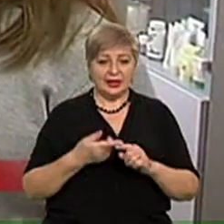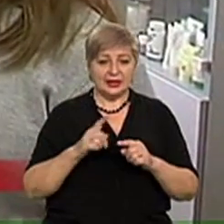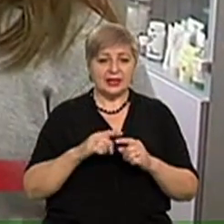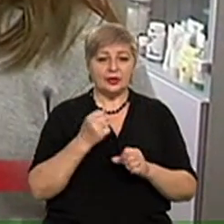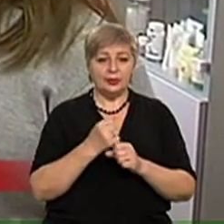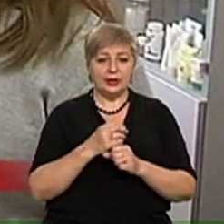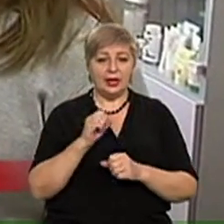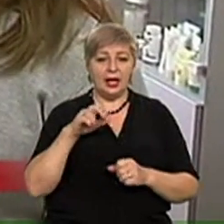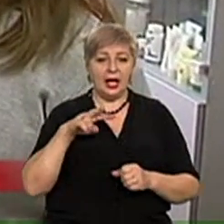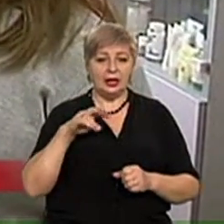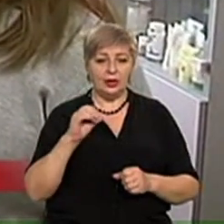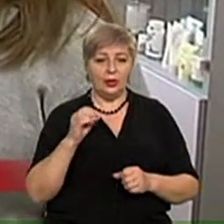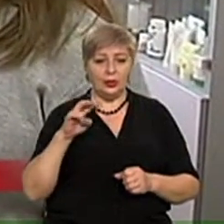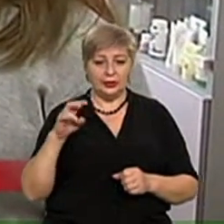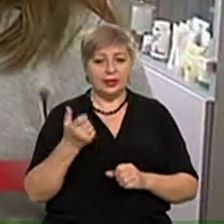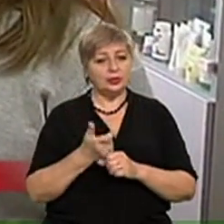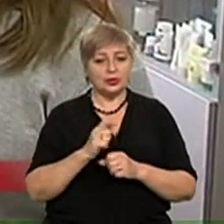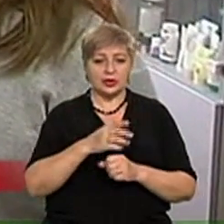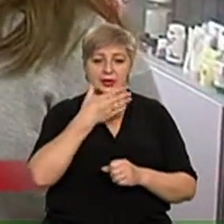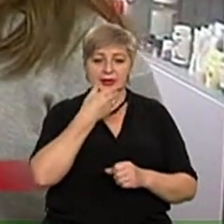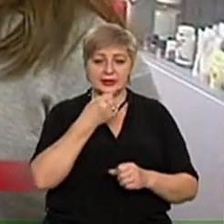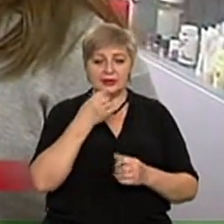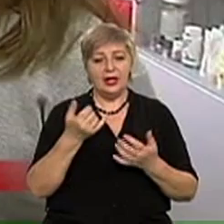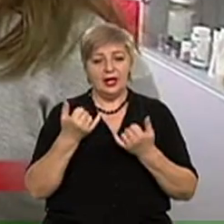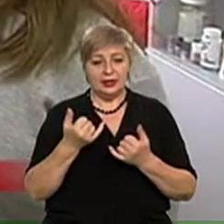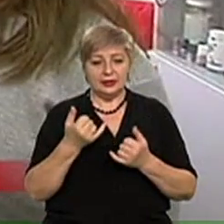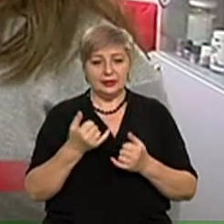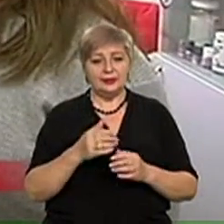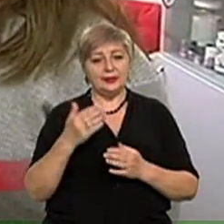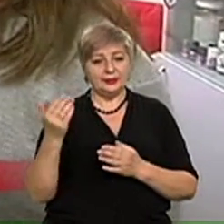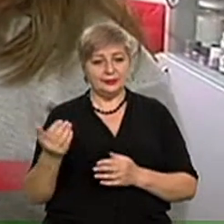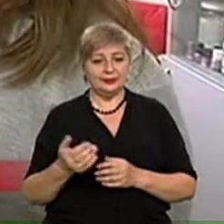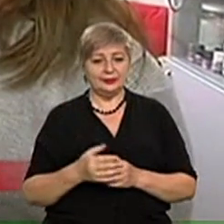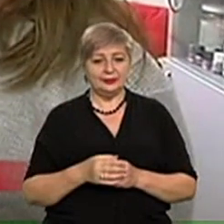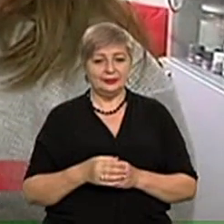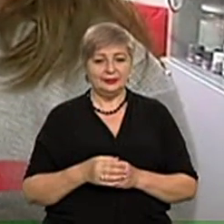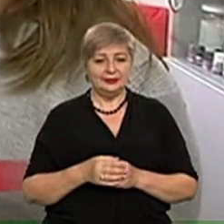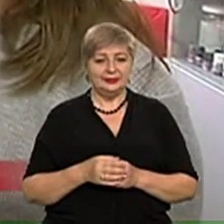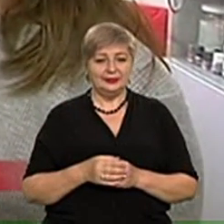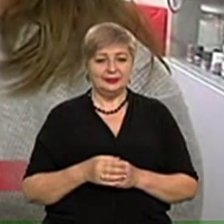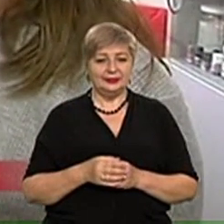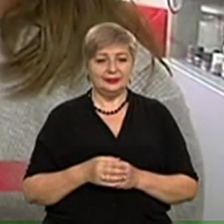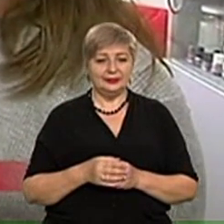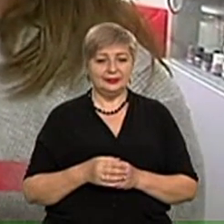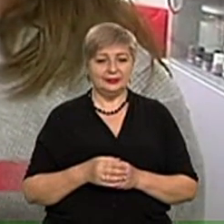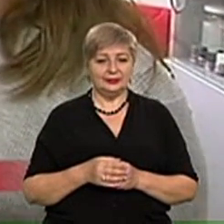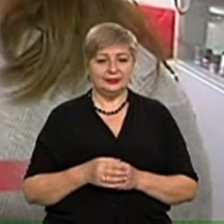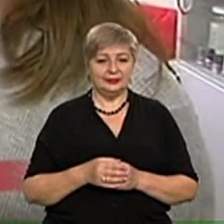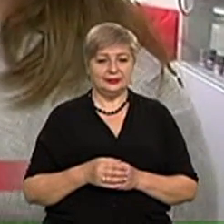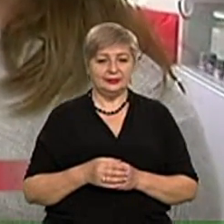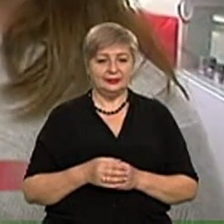Альона. Вітаємо, Альона, дуже красиво. Дякую. А тепер та-да-да-да-да-да-да, хвилюсь?